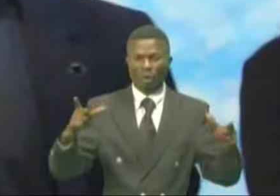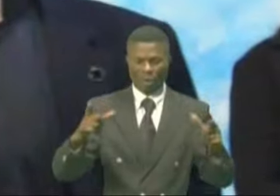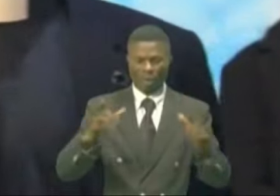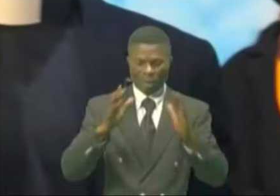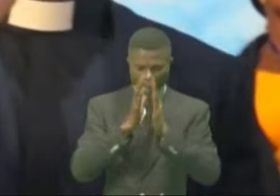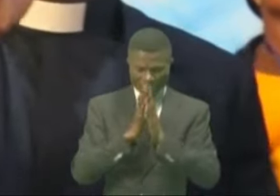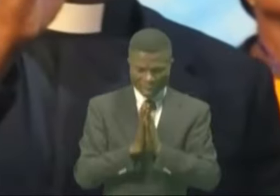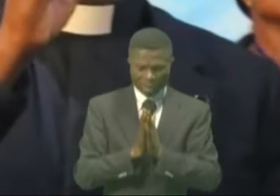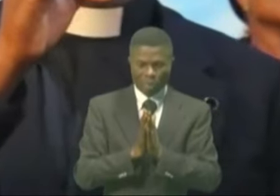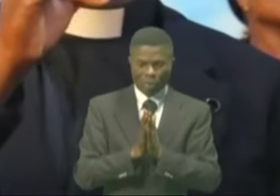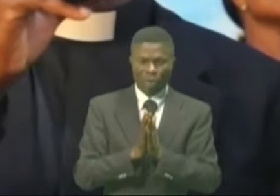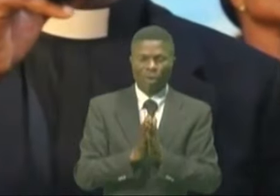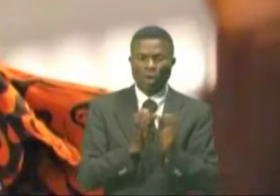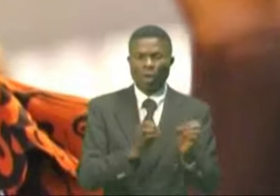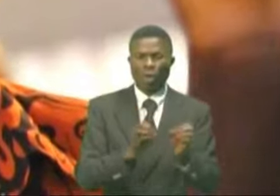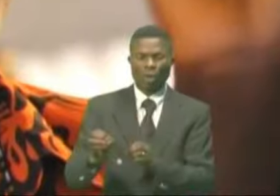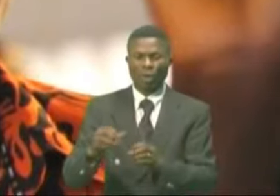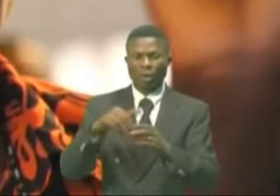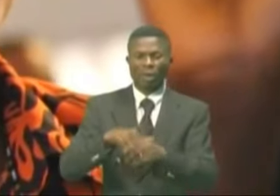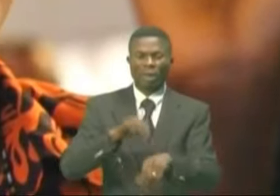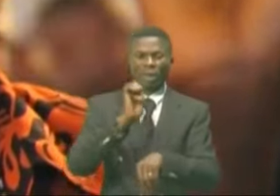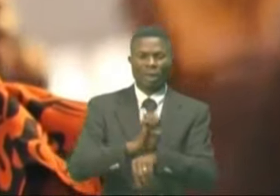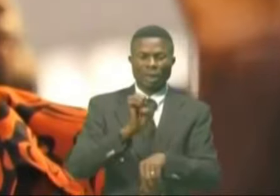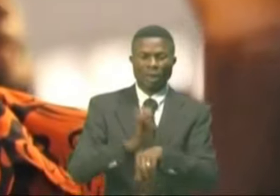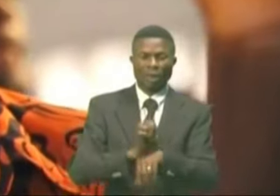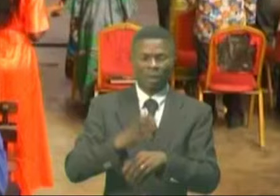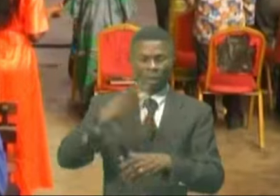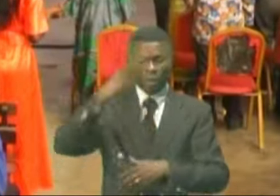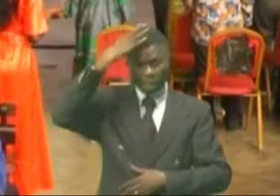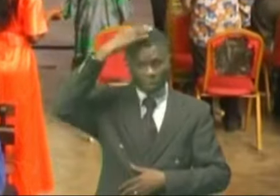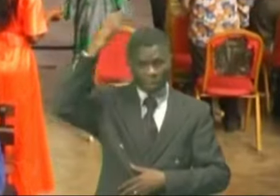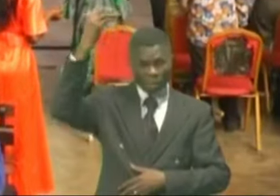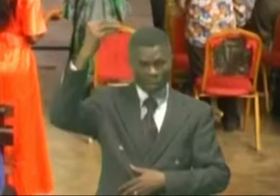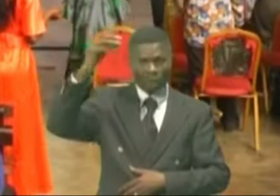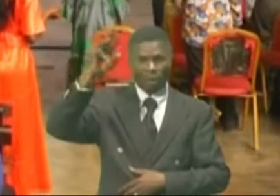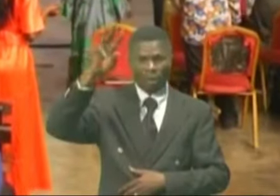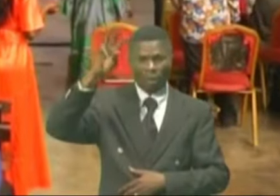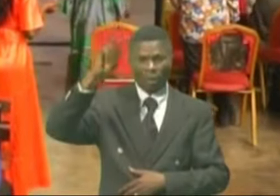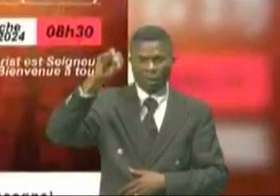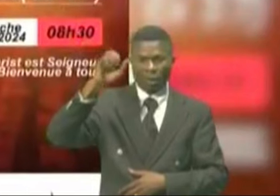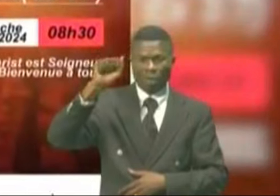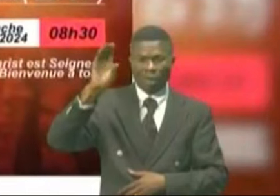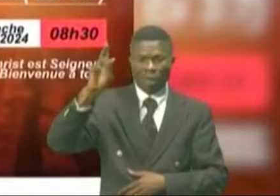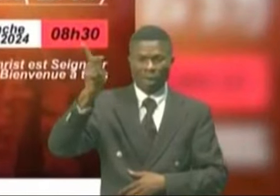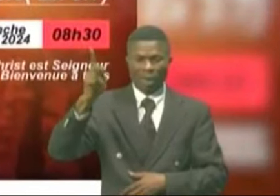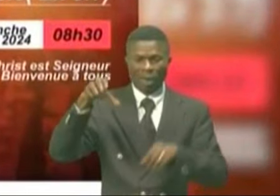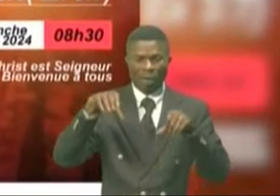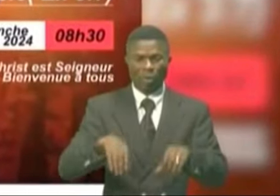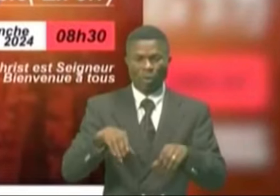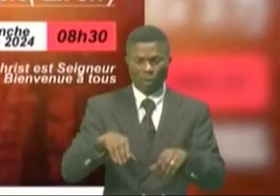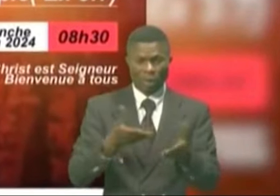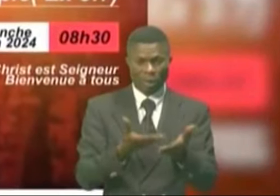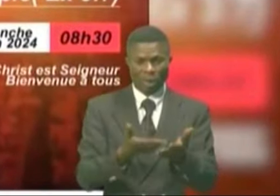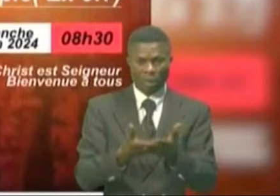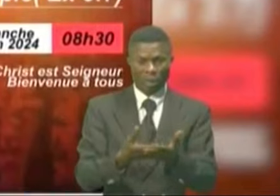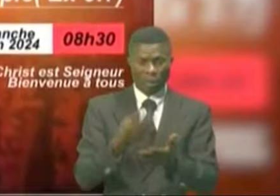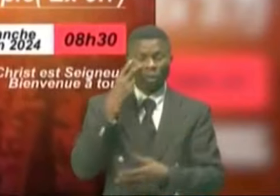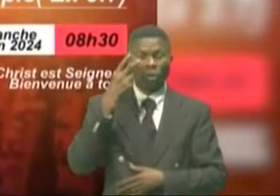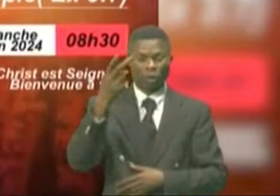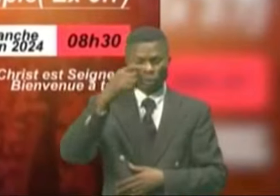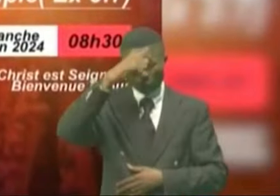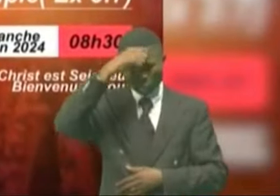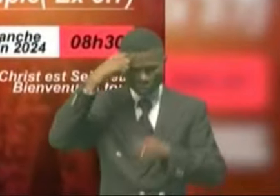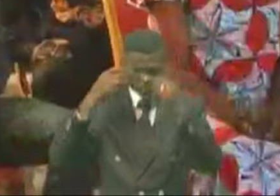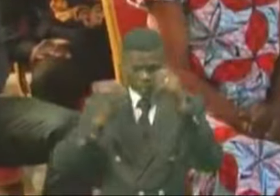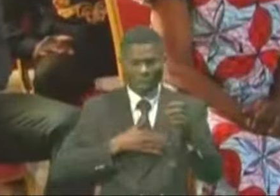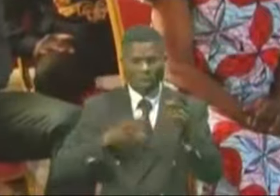de prière s'est déroulée dans l'enceinte de l'église pentecôtiste de Macompane du Congo autour du thème « J'ai vu la souffrance de